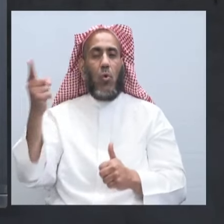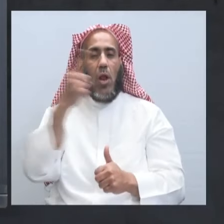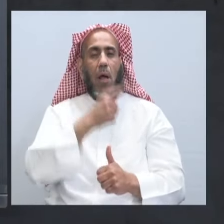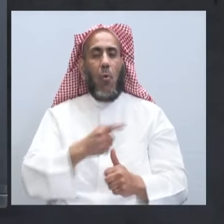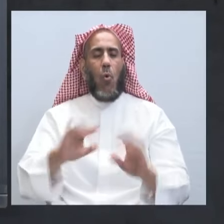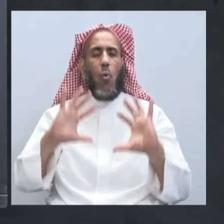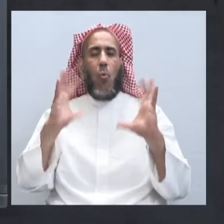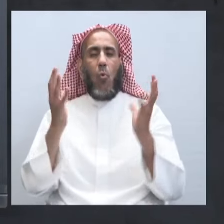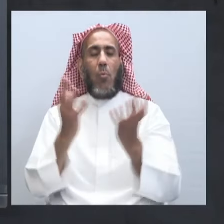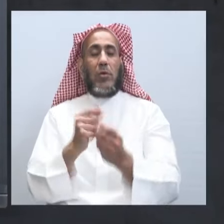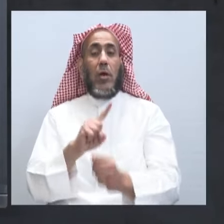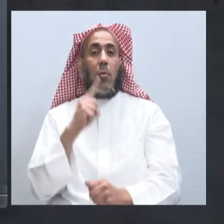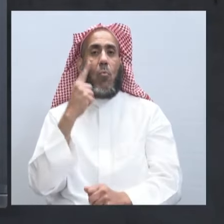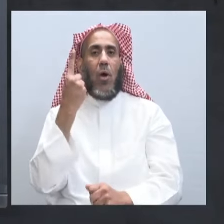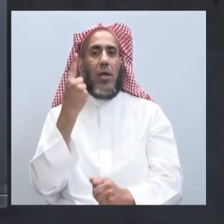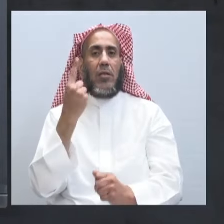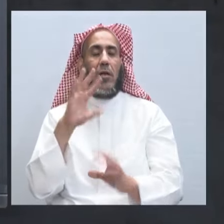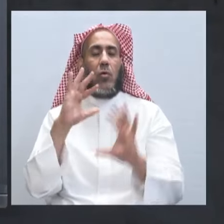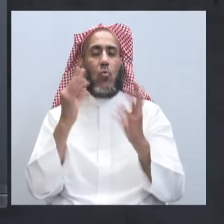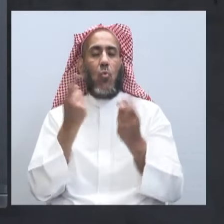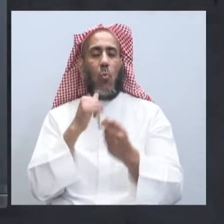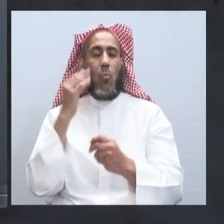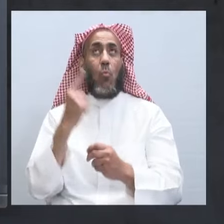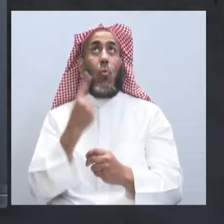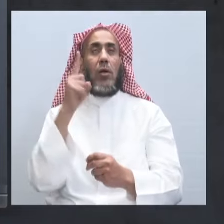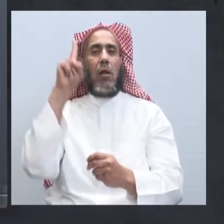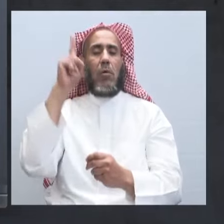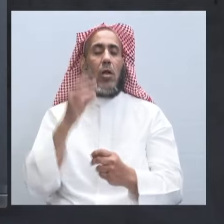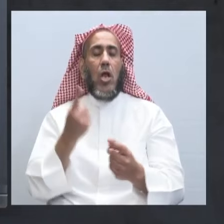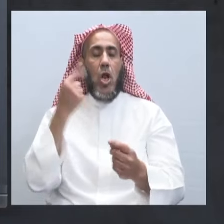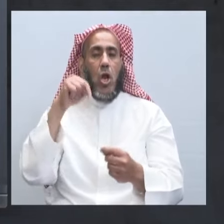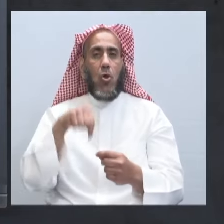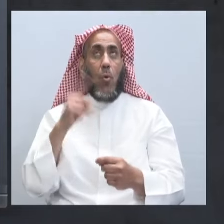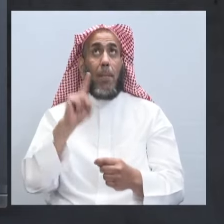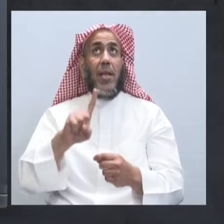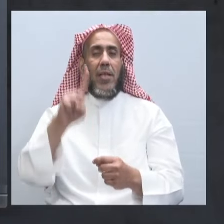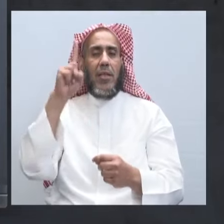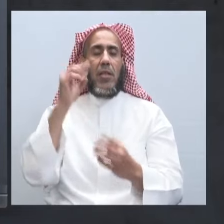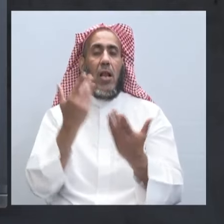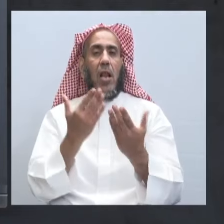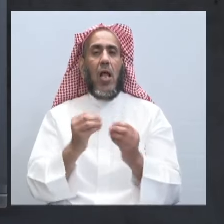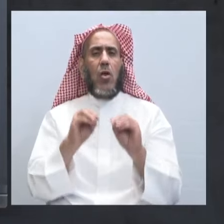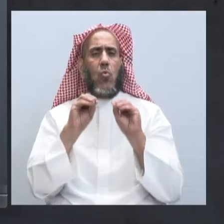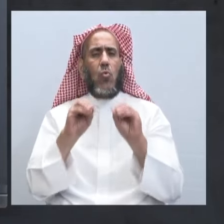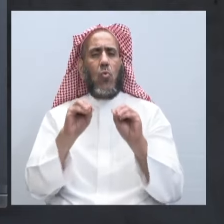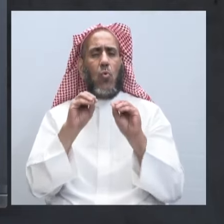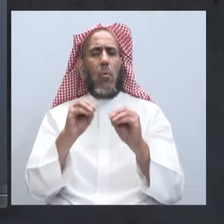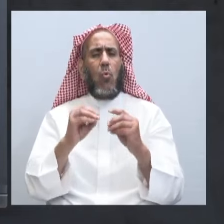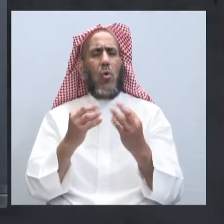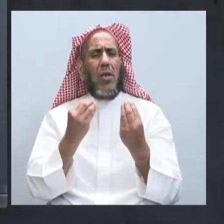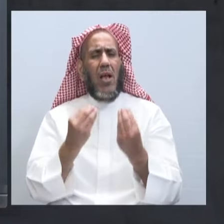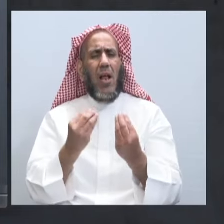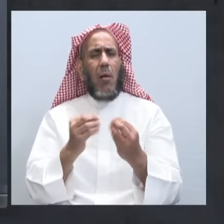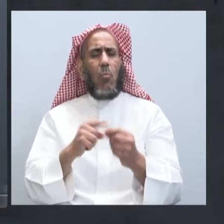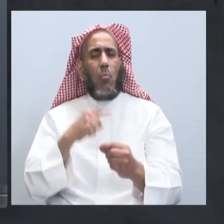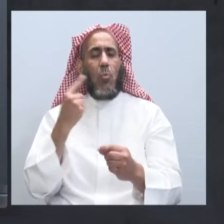معشر الموحدين والموحدات اليوم باذن الله نتنا اول شيء يمر على